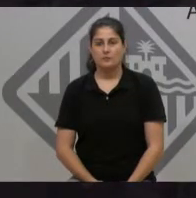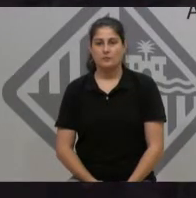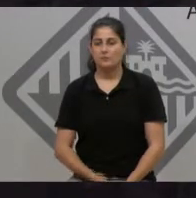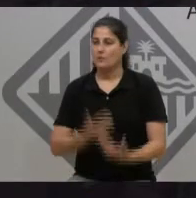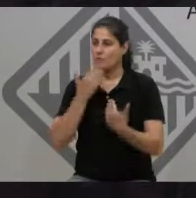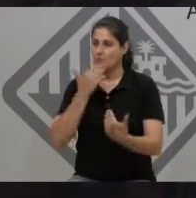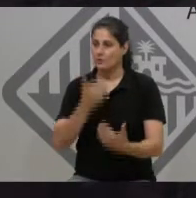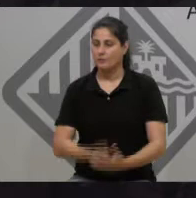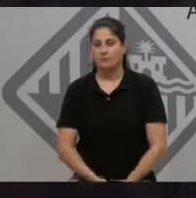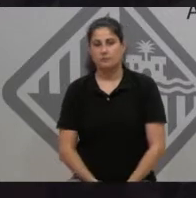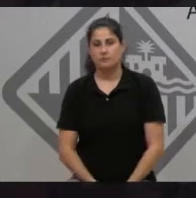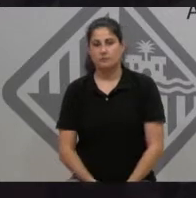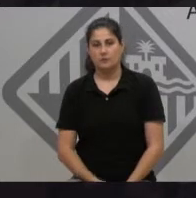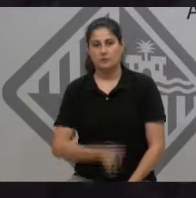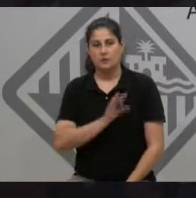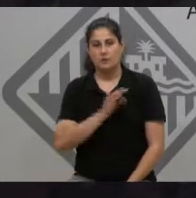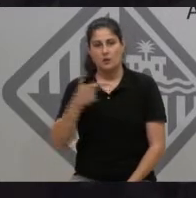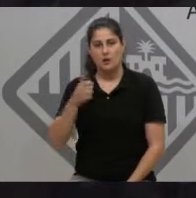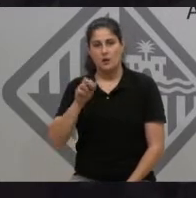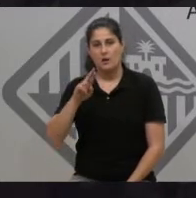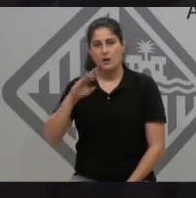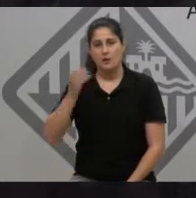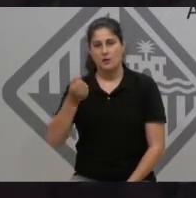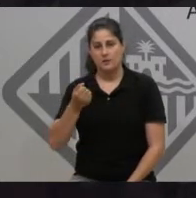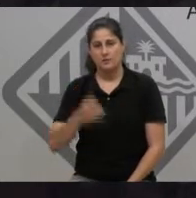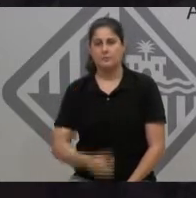Moltes gràcies, senyor García.